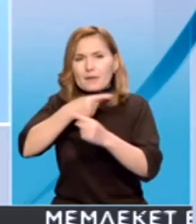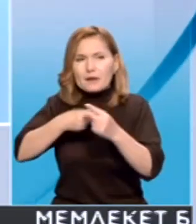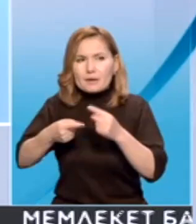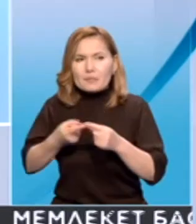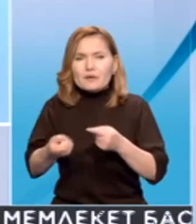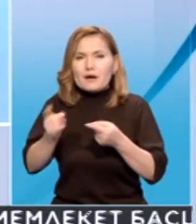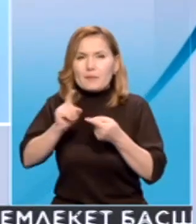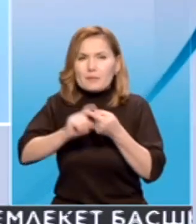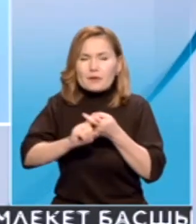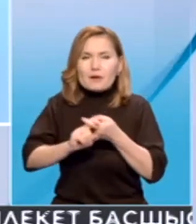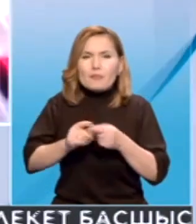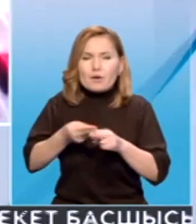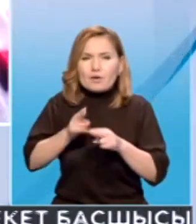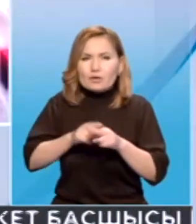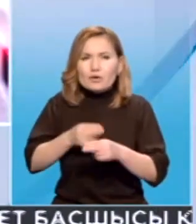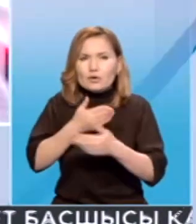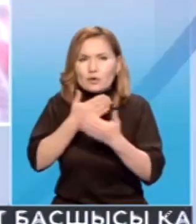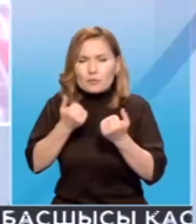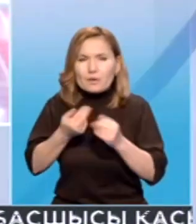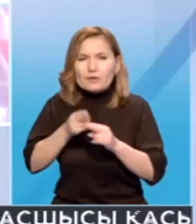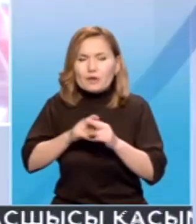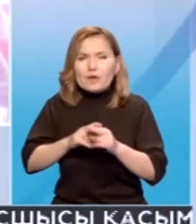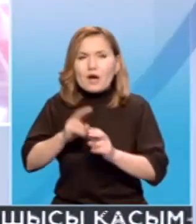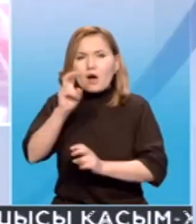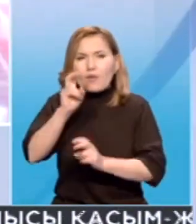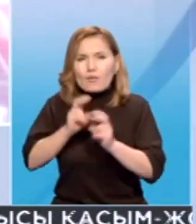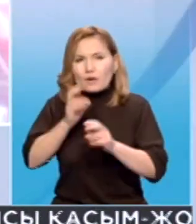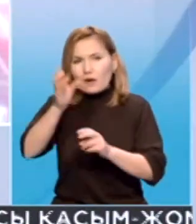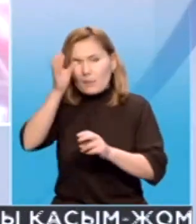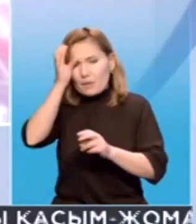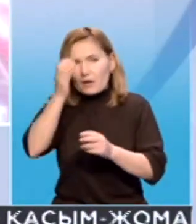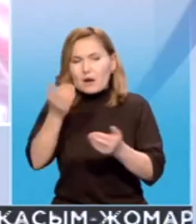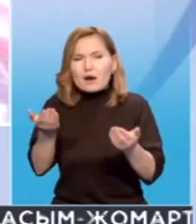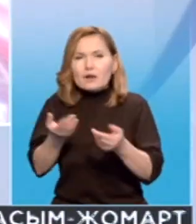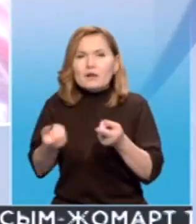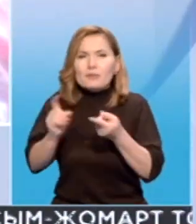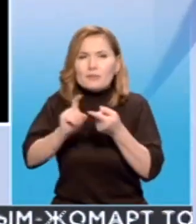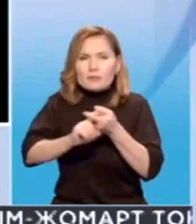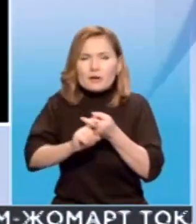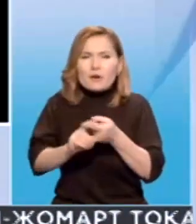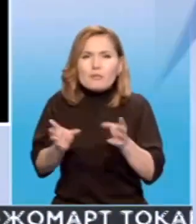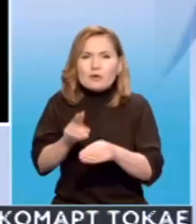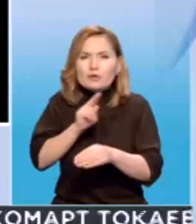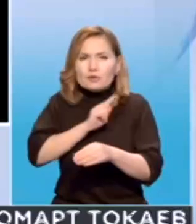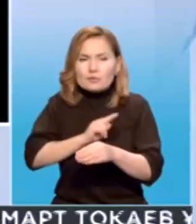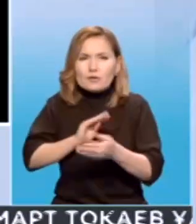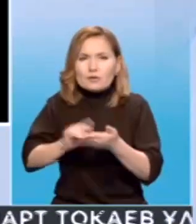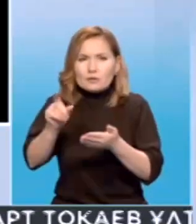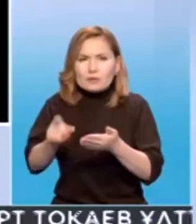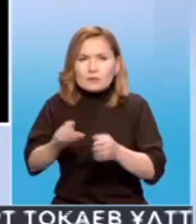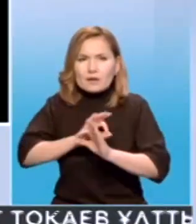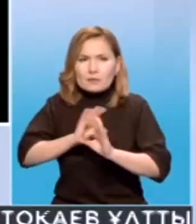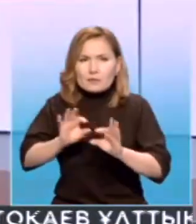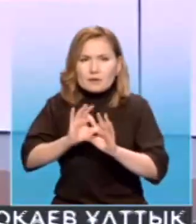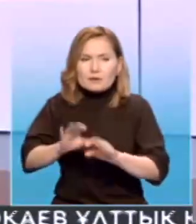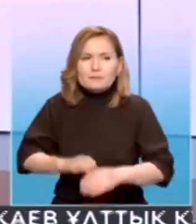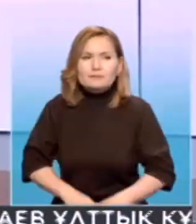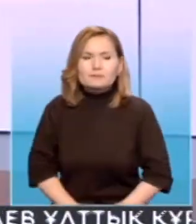неге бір-бірінің тілін түсінбейді? Өнертабыс пен өндіріс қайтсе біргеді? Бүгін ашық алаңнан көріңіздер.